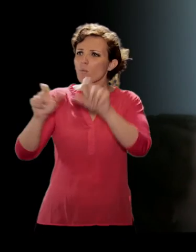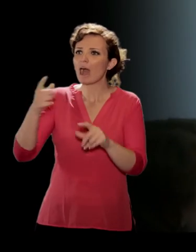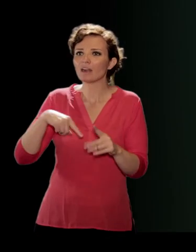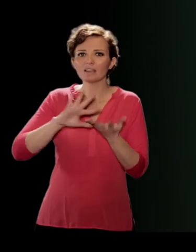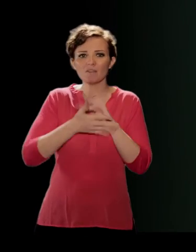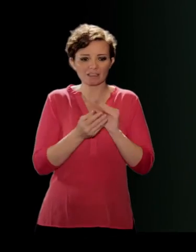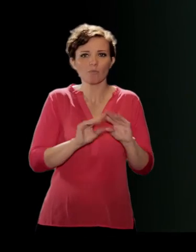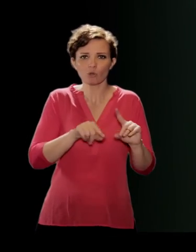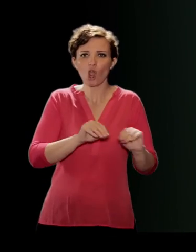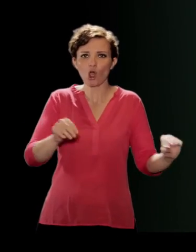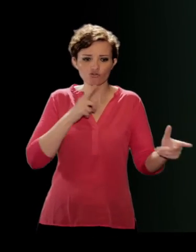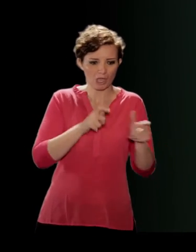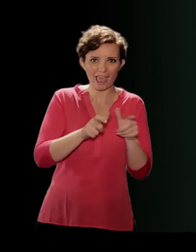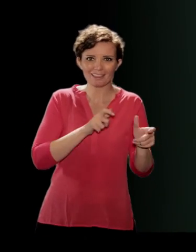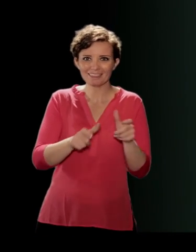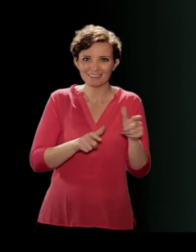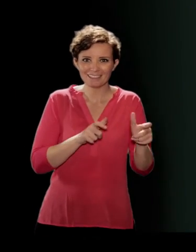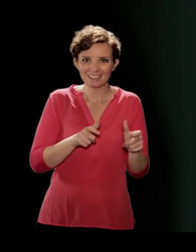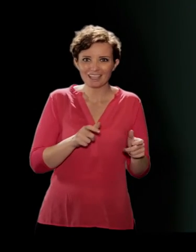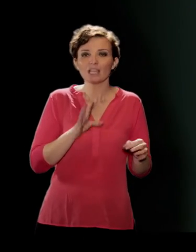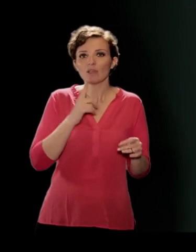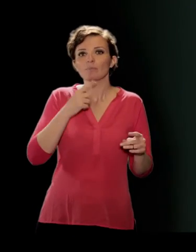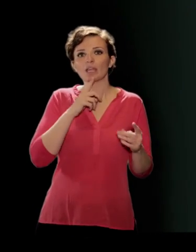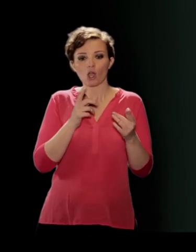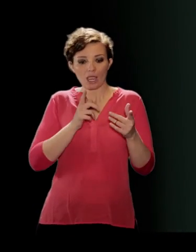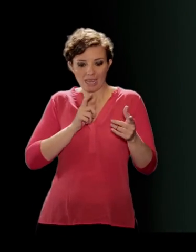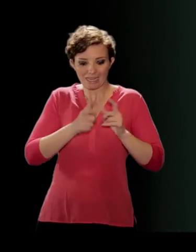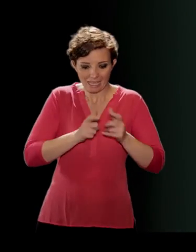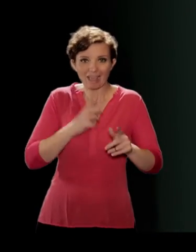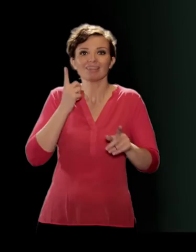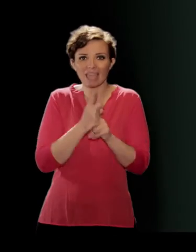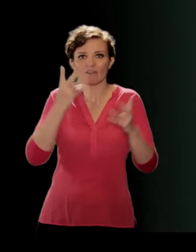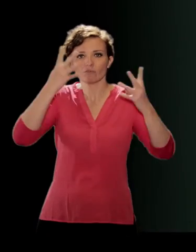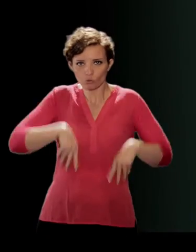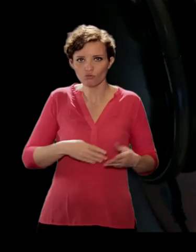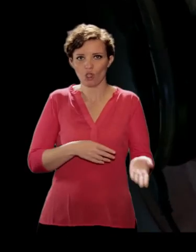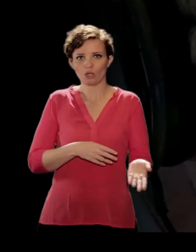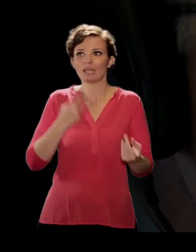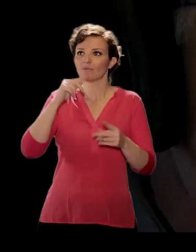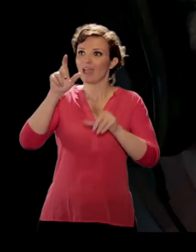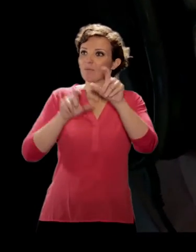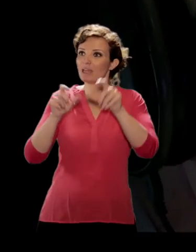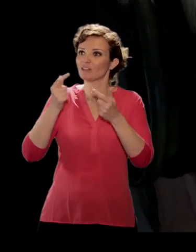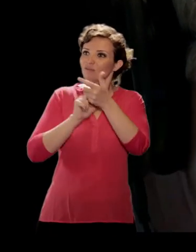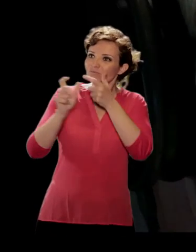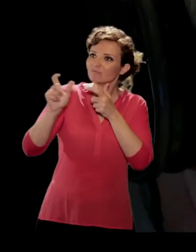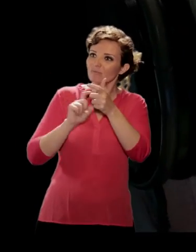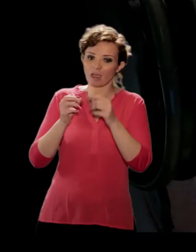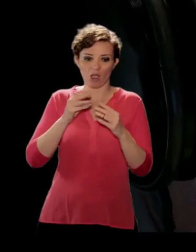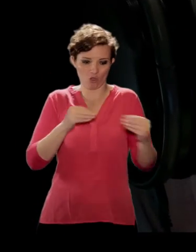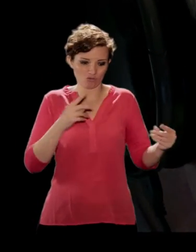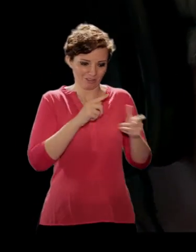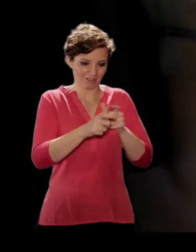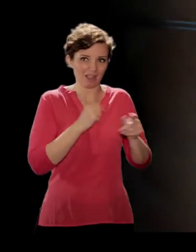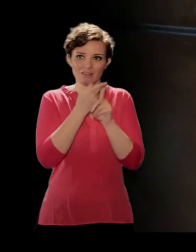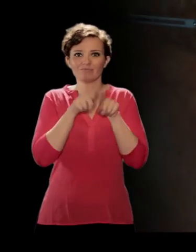che vivono accanto a noi. L'internet delle cose, l'internet delle persone viaggiano di pari passo l'uno con